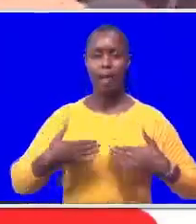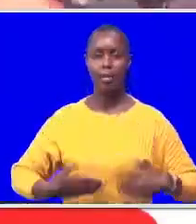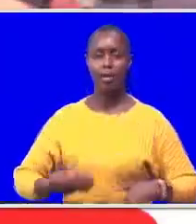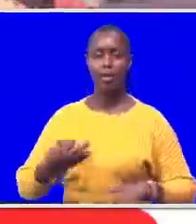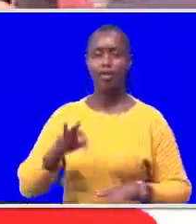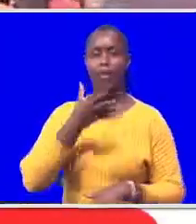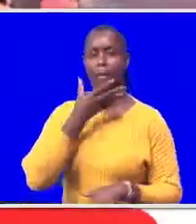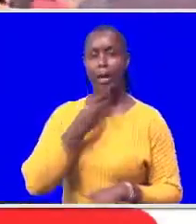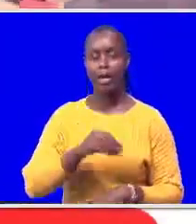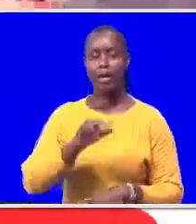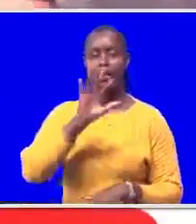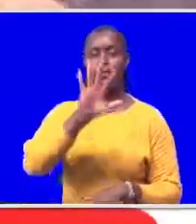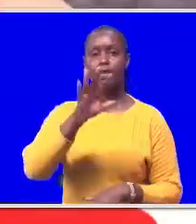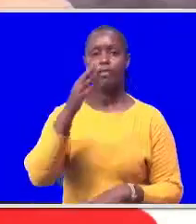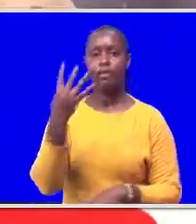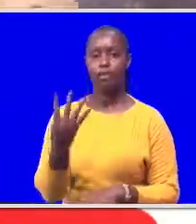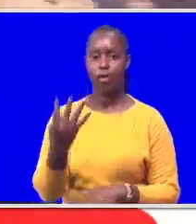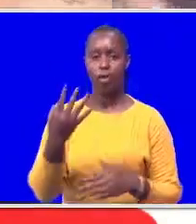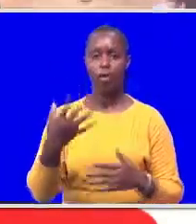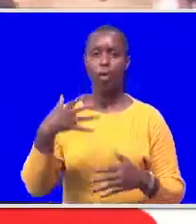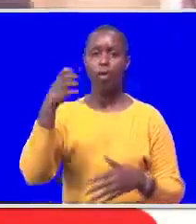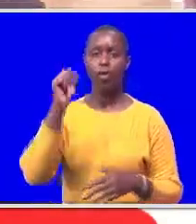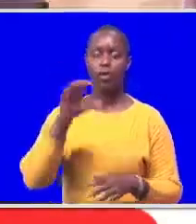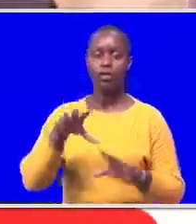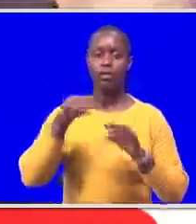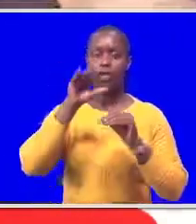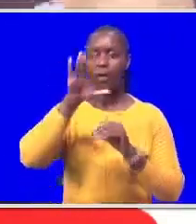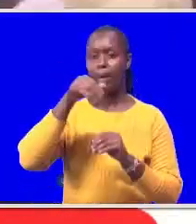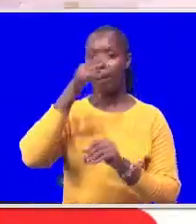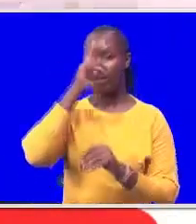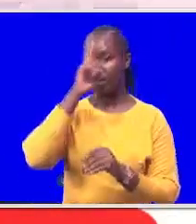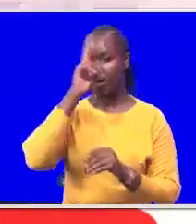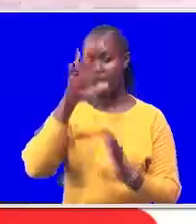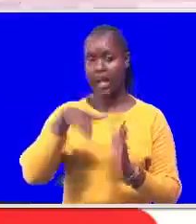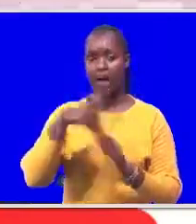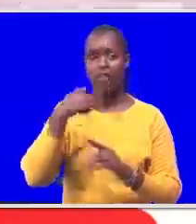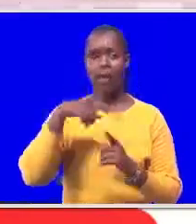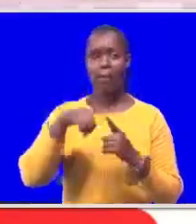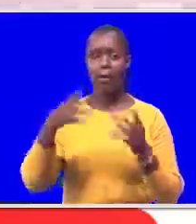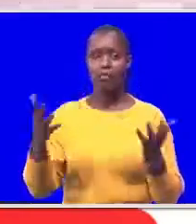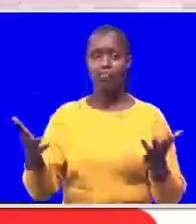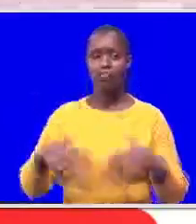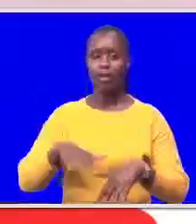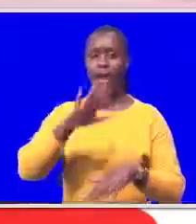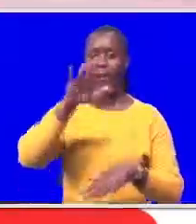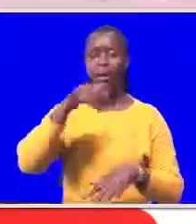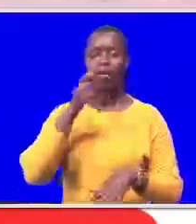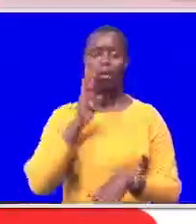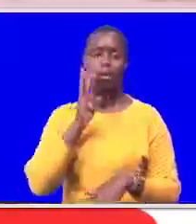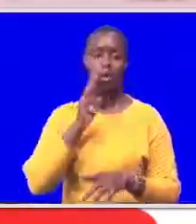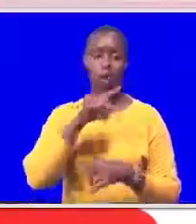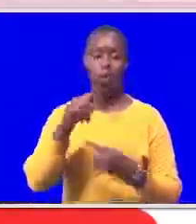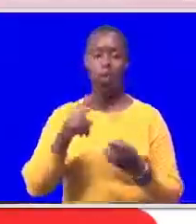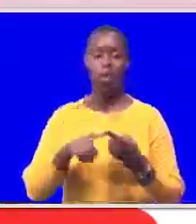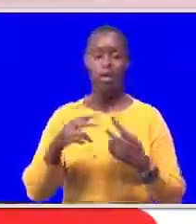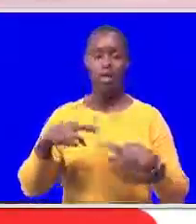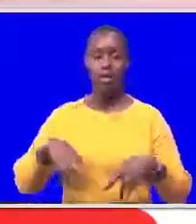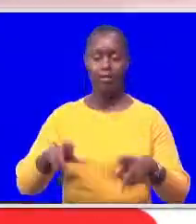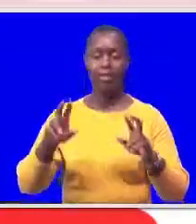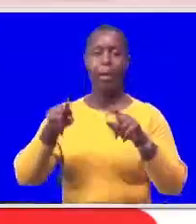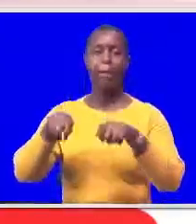54 ulipatikana na polisi baada ya kusombwa na mafuriko Jumapili, wakati mto Gadhara ulipovunja kingo